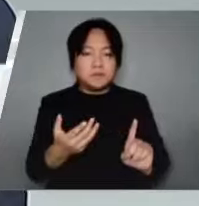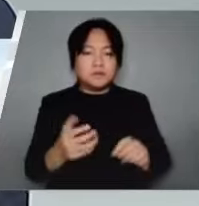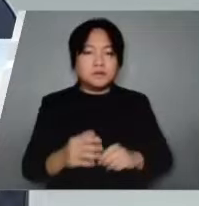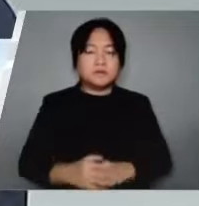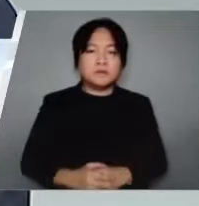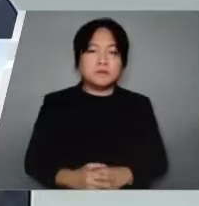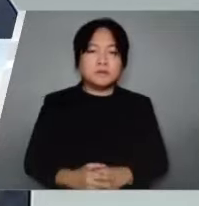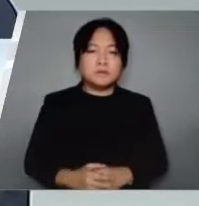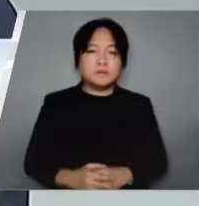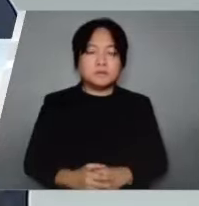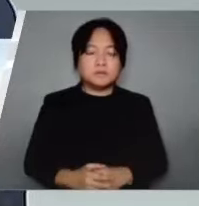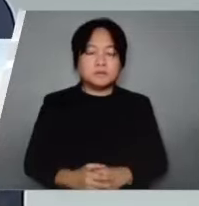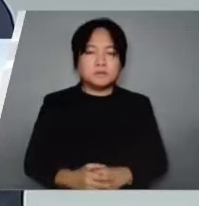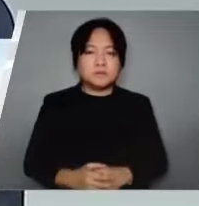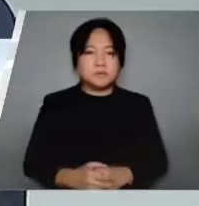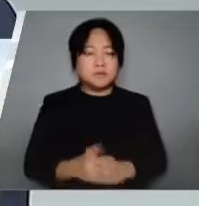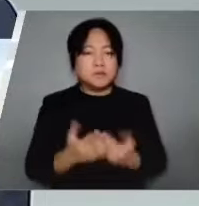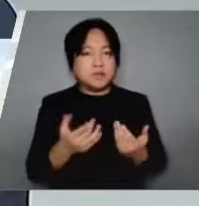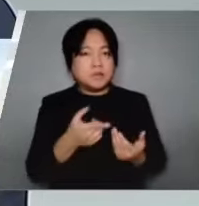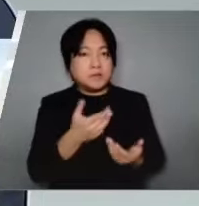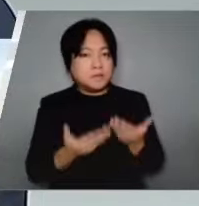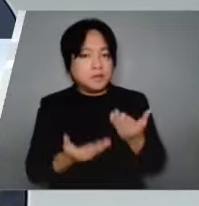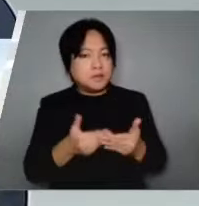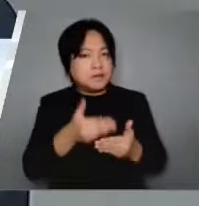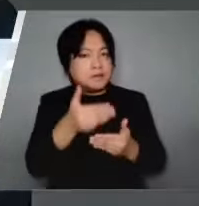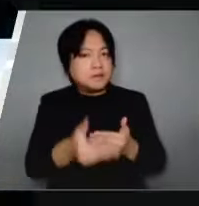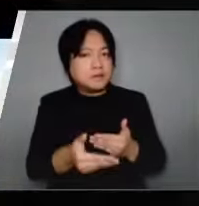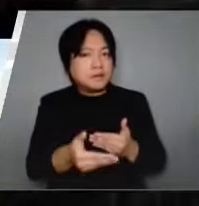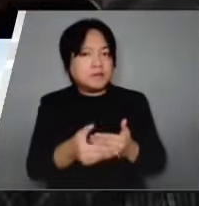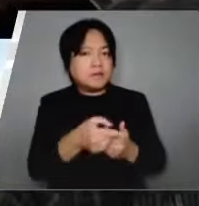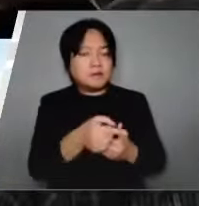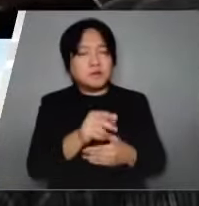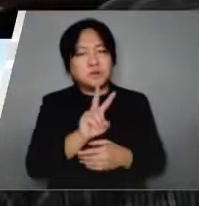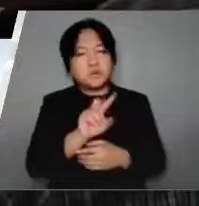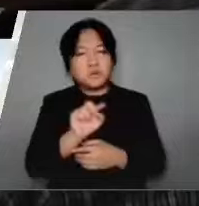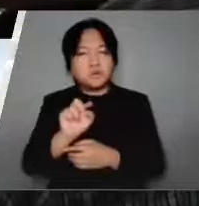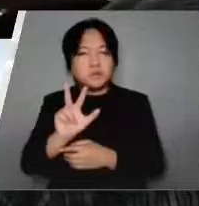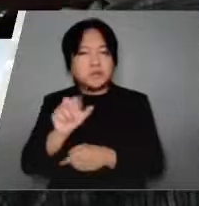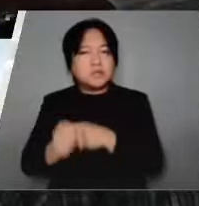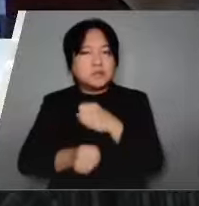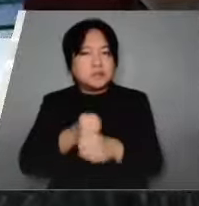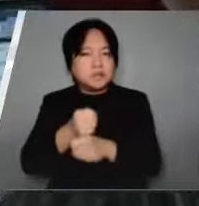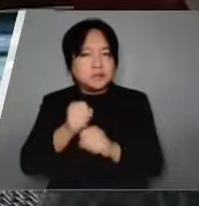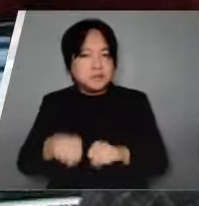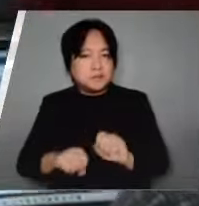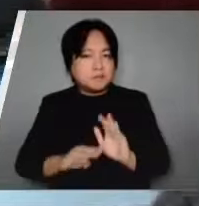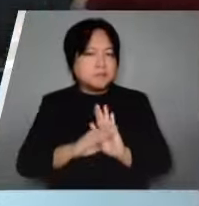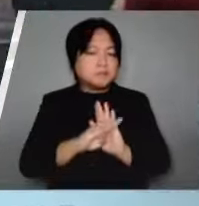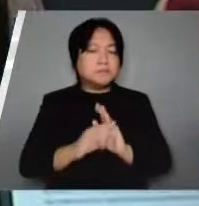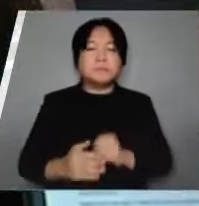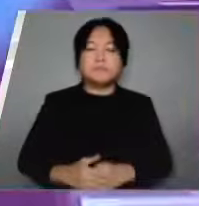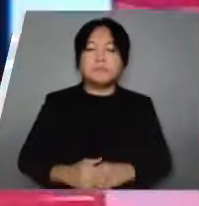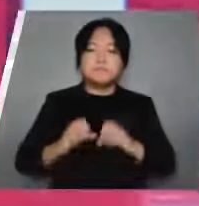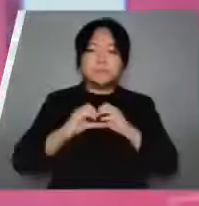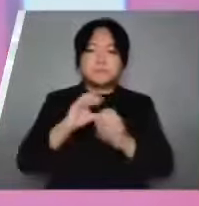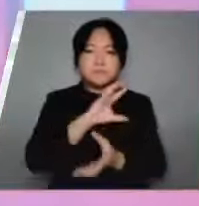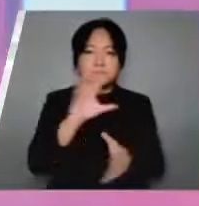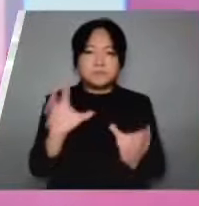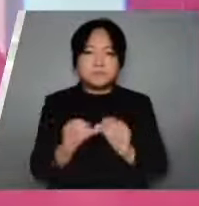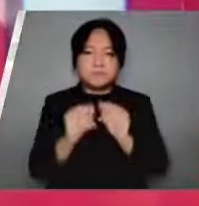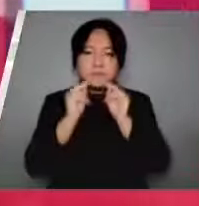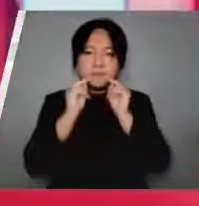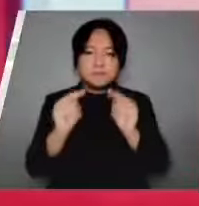few years. It could be in the next say 2 to 3 years. Para sa GMA Integrated News, Ivan Mayrina ang inyong saksi.